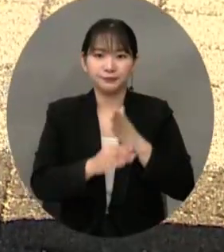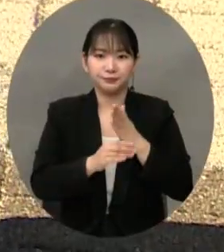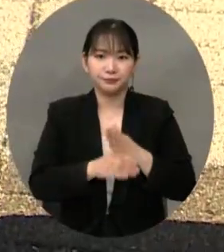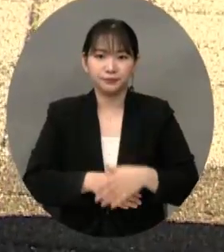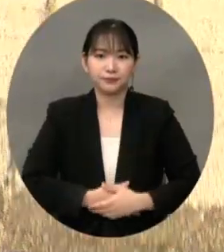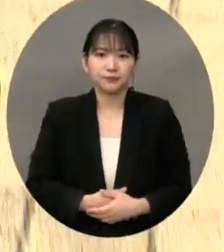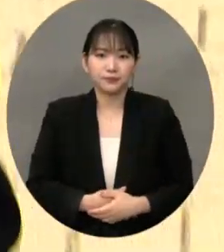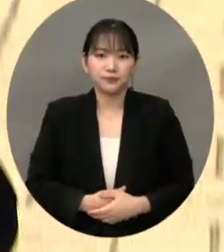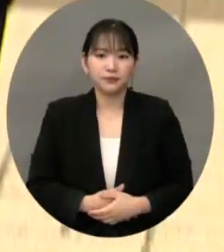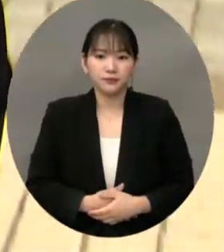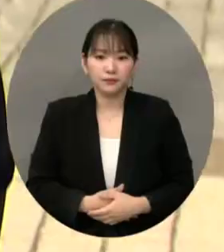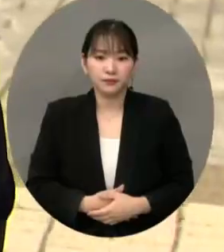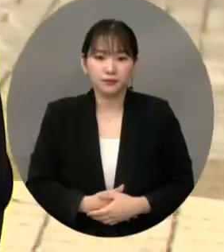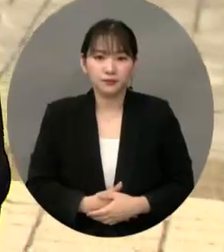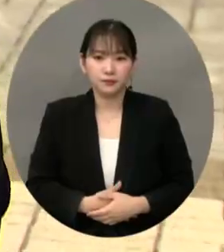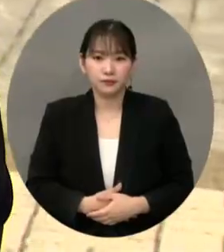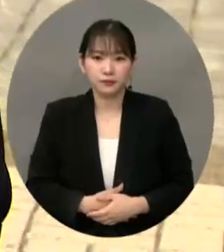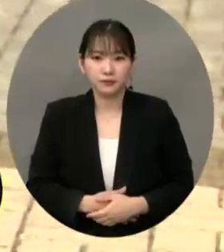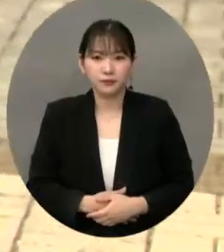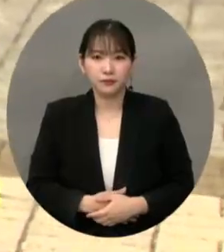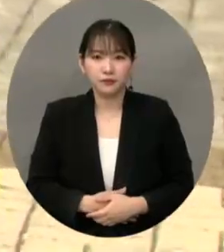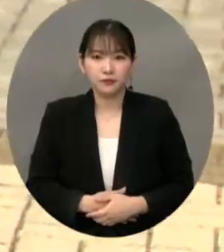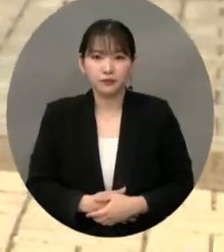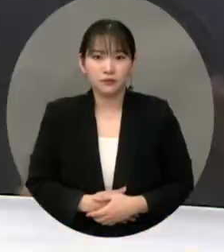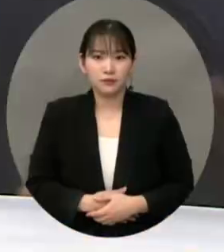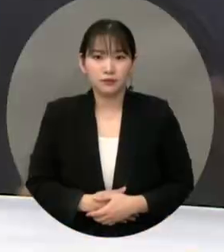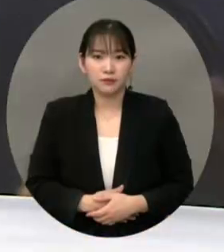있습니다. MBC 뉴스 박종호입니다.